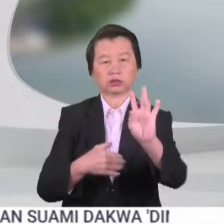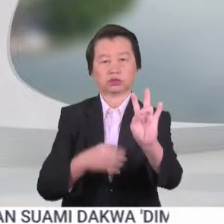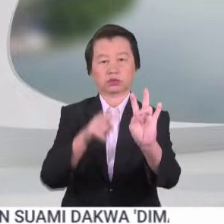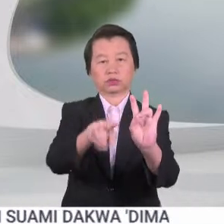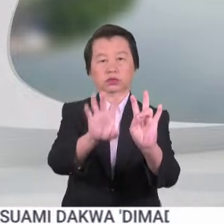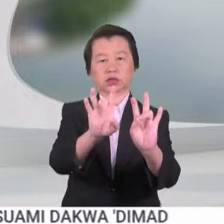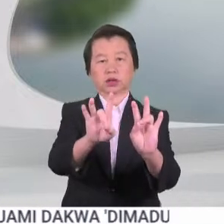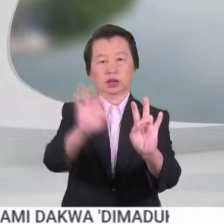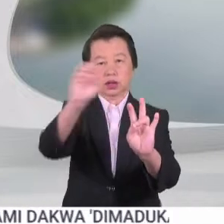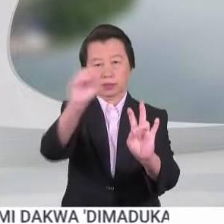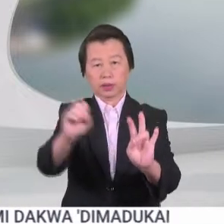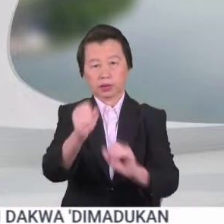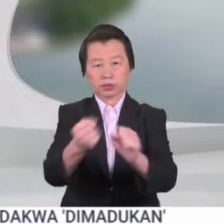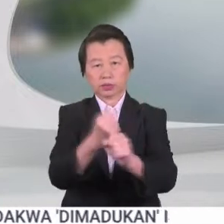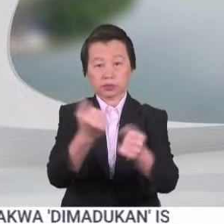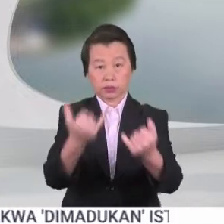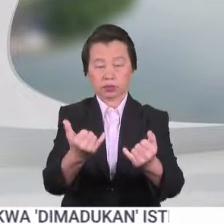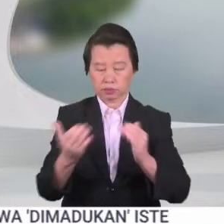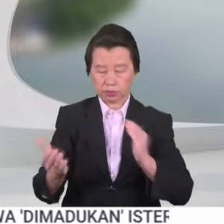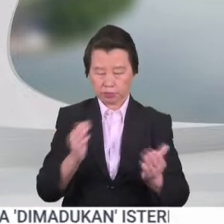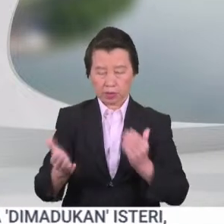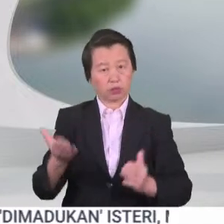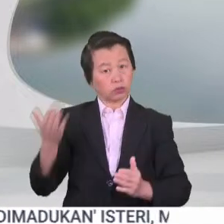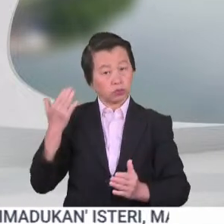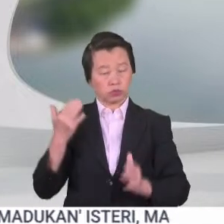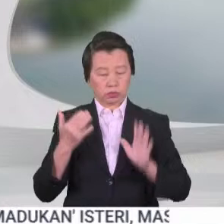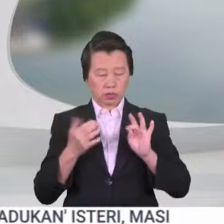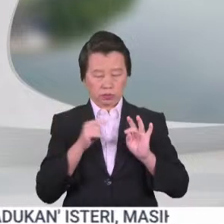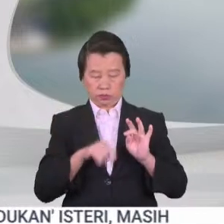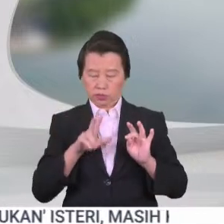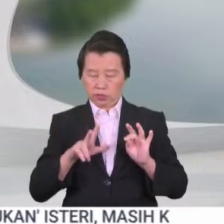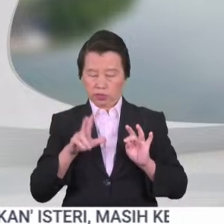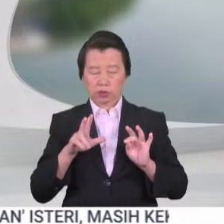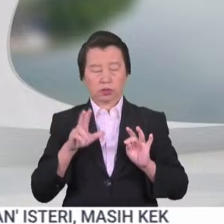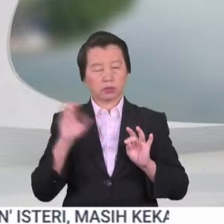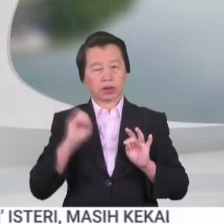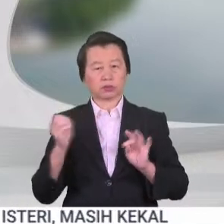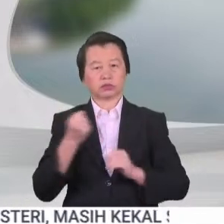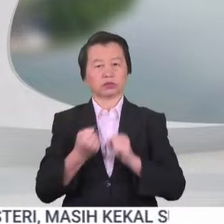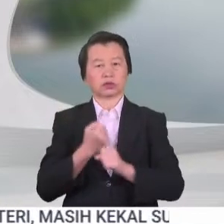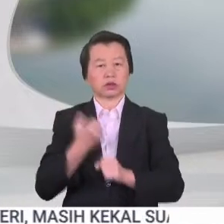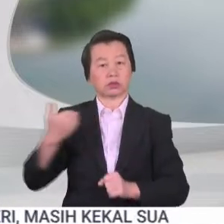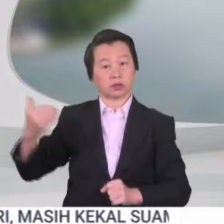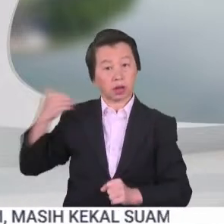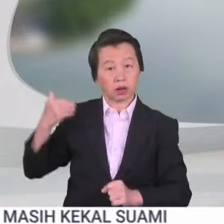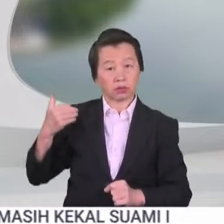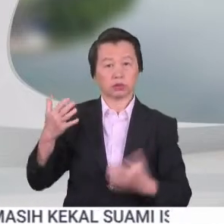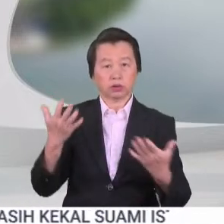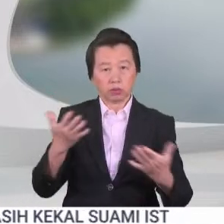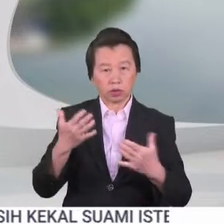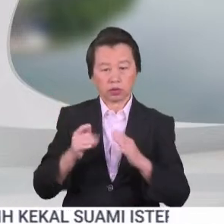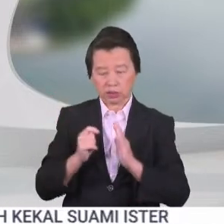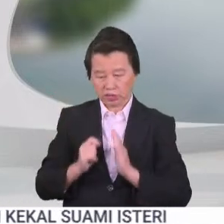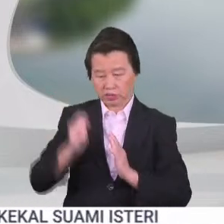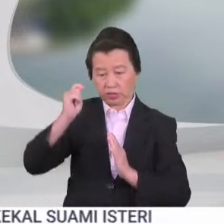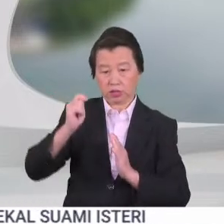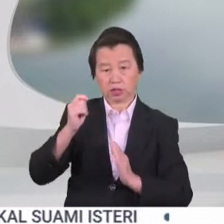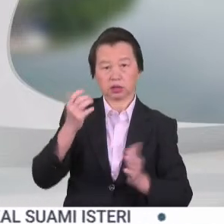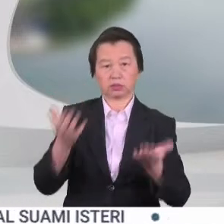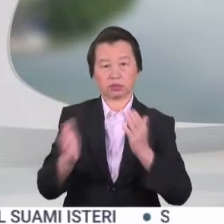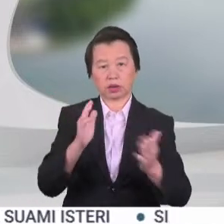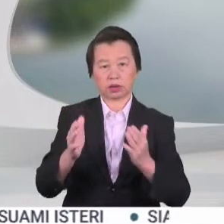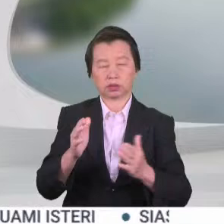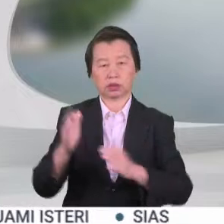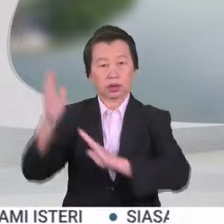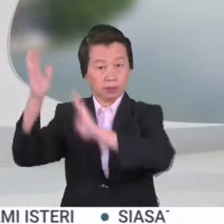7.8% tahun ini berbanding 8.3% tahun lalu Beliau berkata meskipun lebih tinggi berbanding di